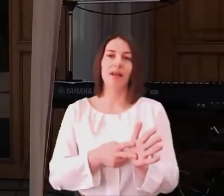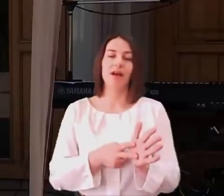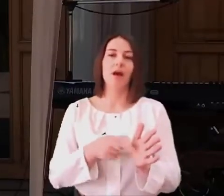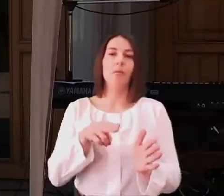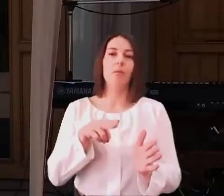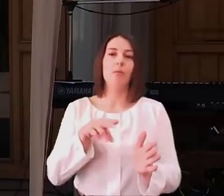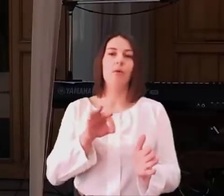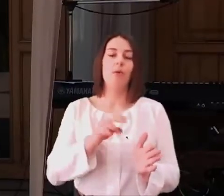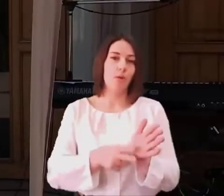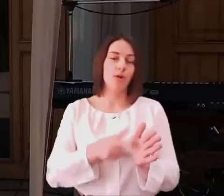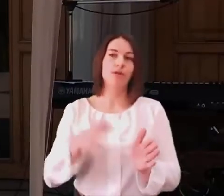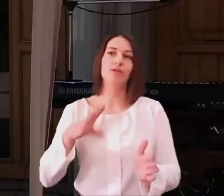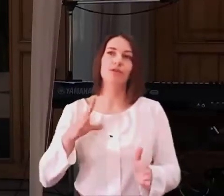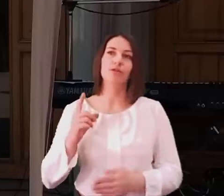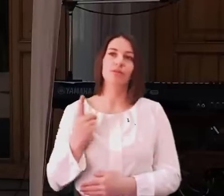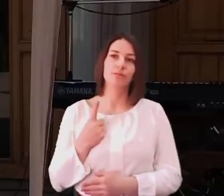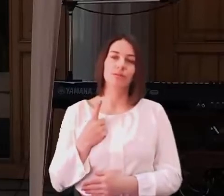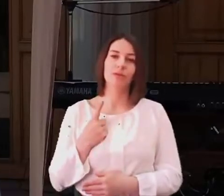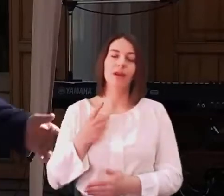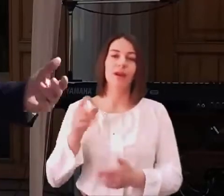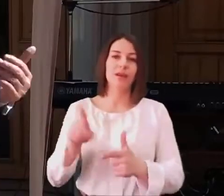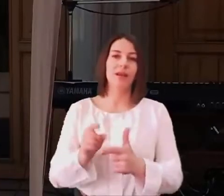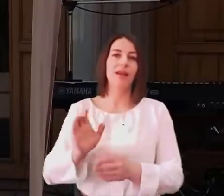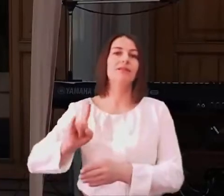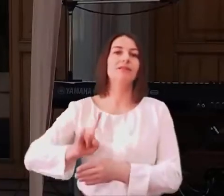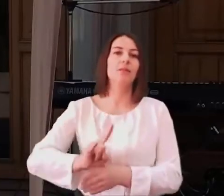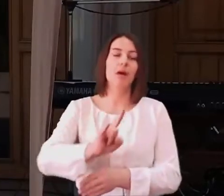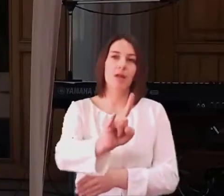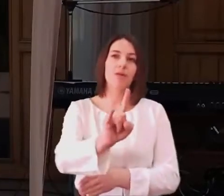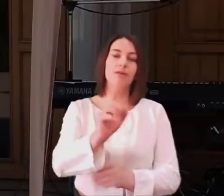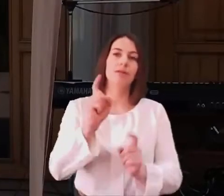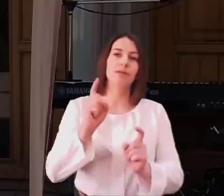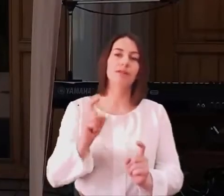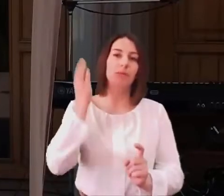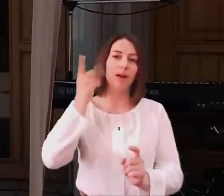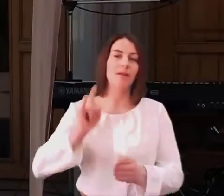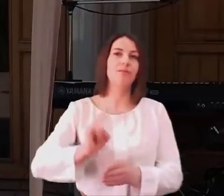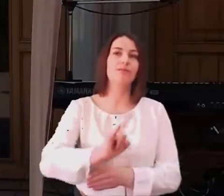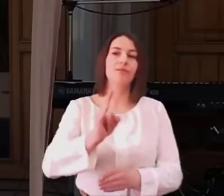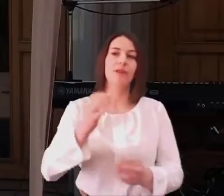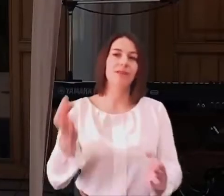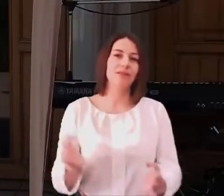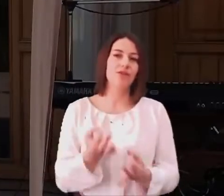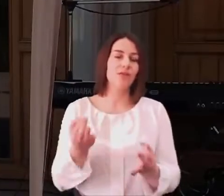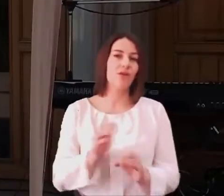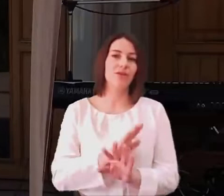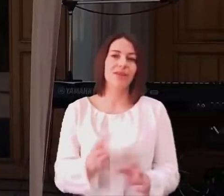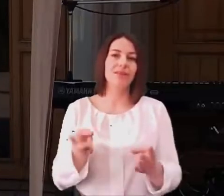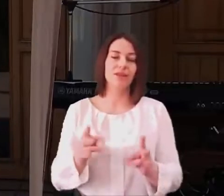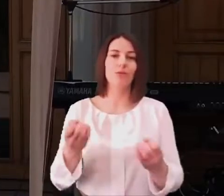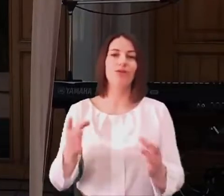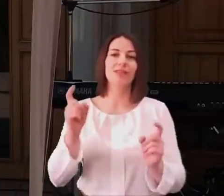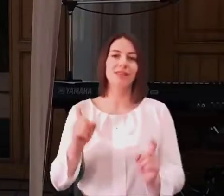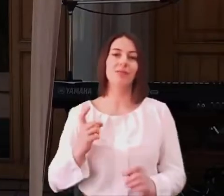отправление самолета. Мы сидим просто и ждем, ничего не делая, нам ничего не остается, мы просто ждем. А вот ожидание